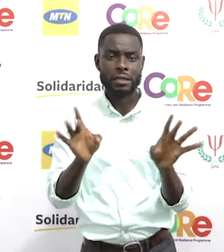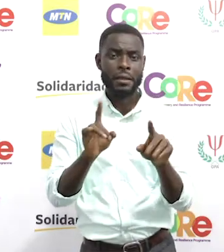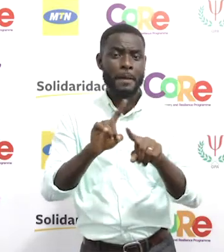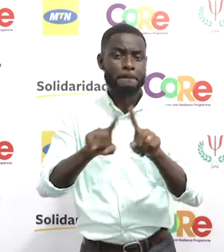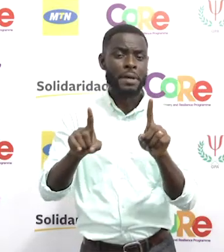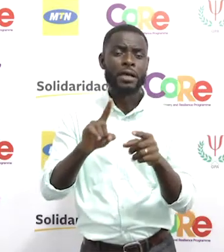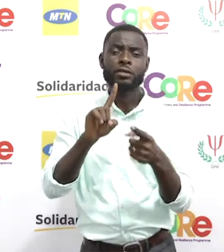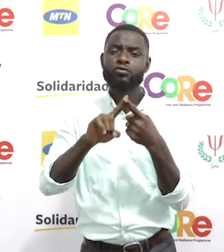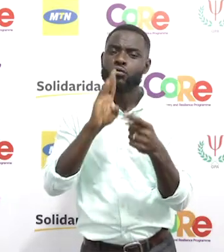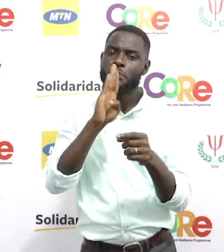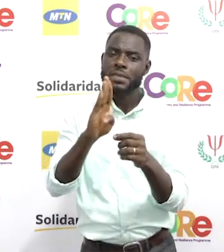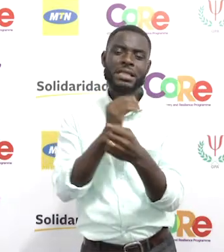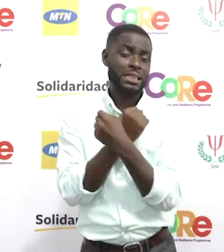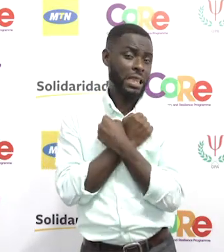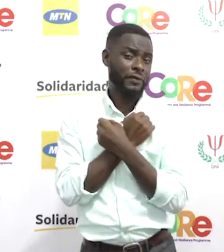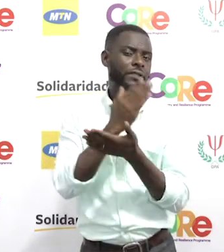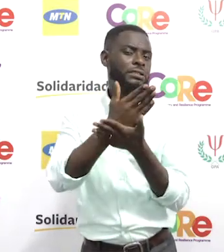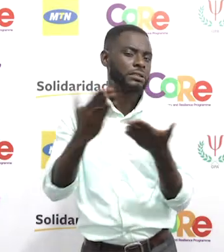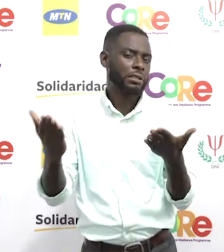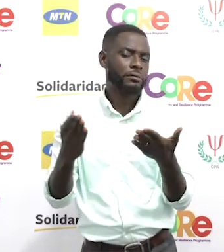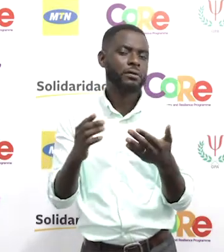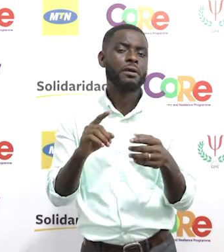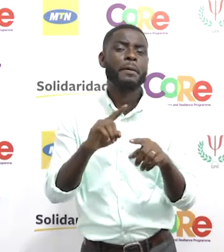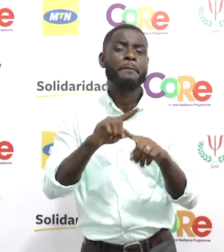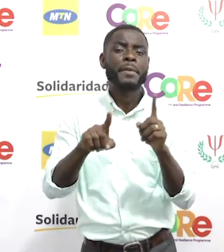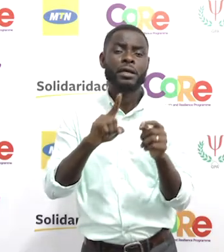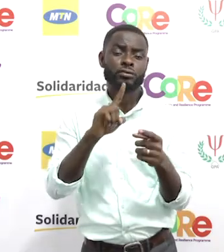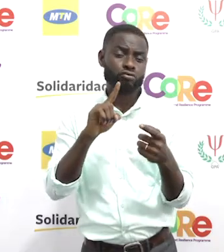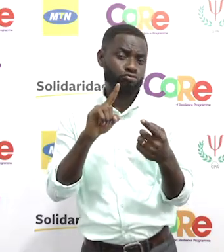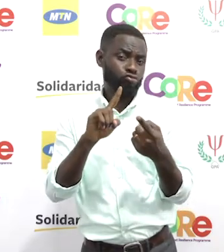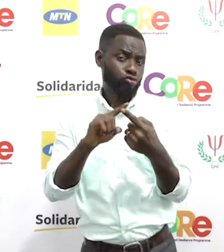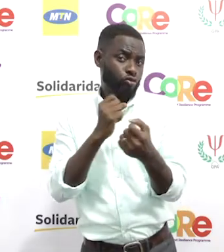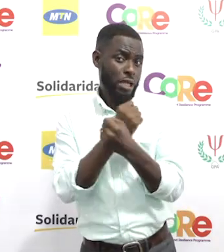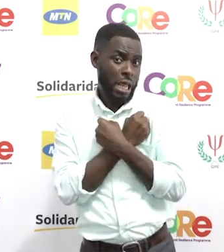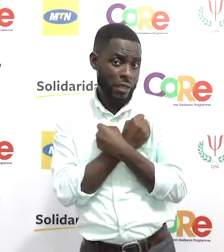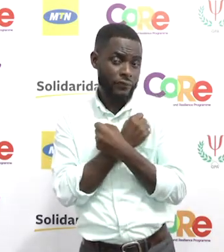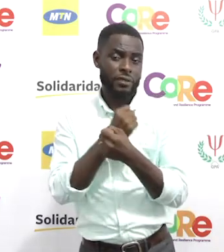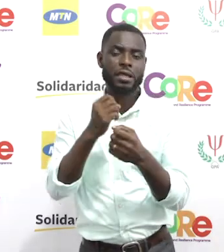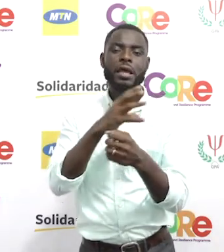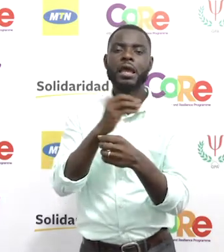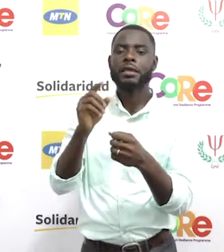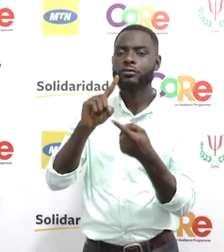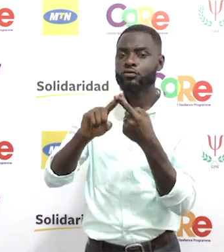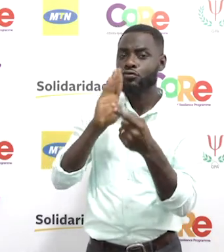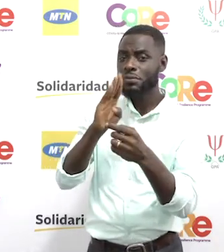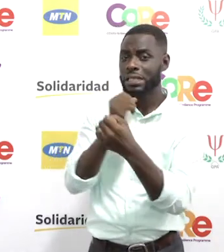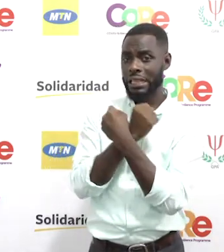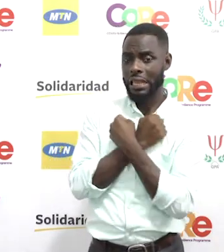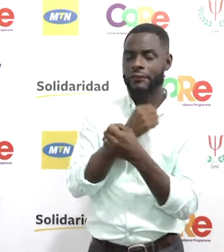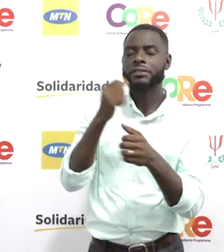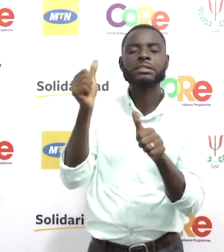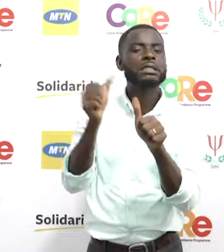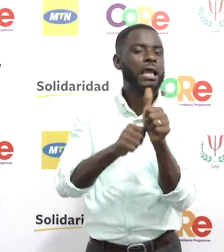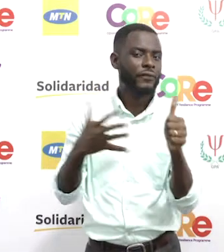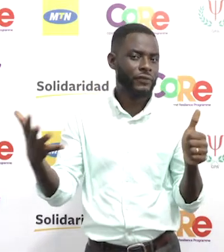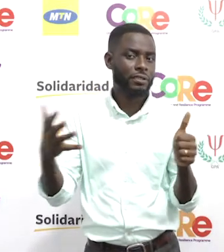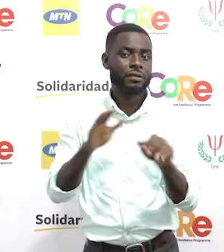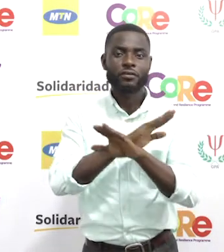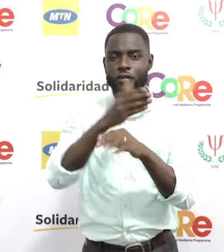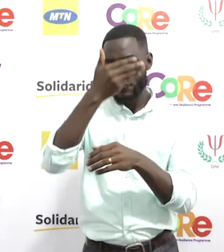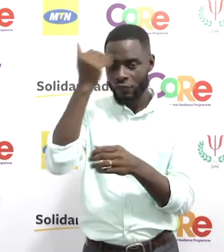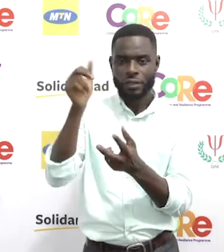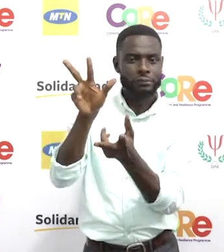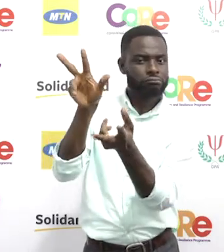ni. Shika o sumo moku, ni mohu sumo buwe, benwe no feno ni. Ohie akakpano, no gbla ni chumo gulue